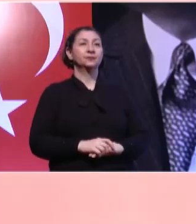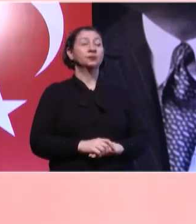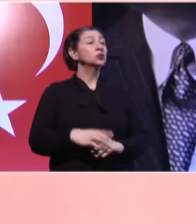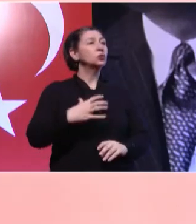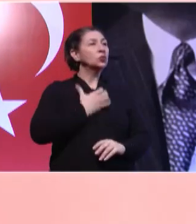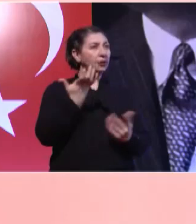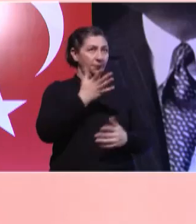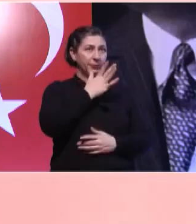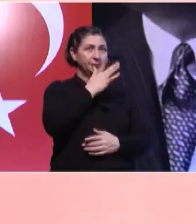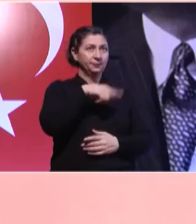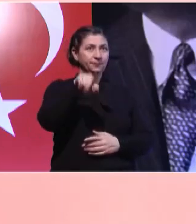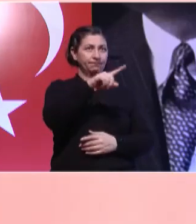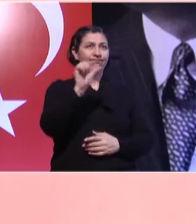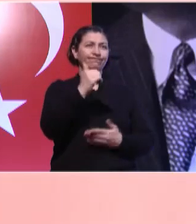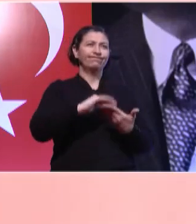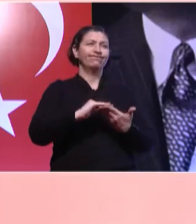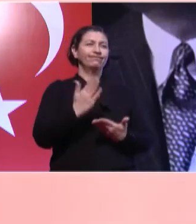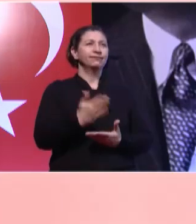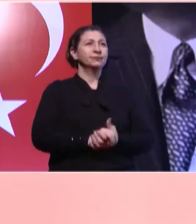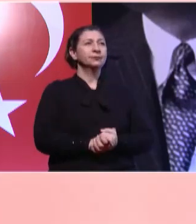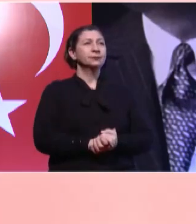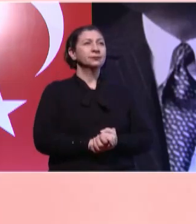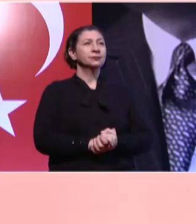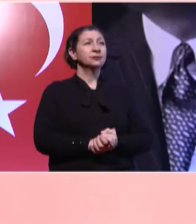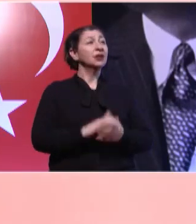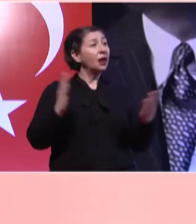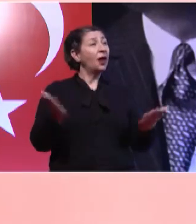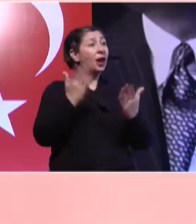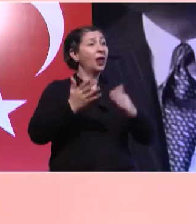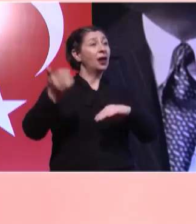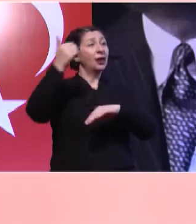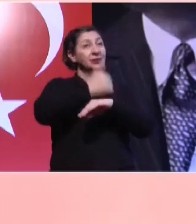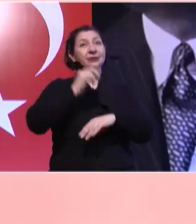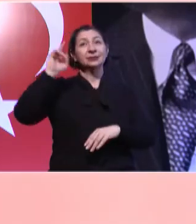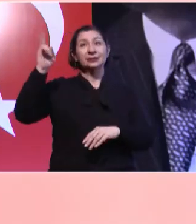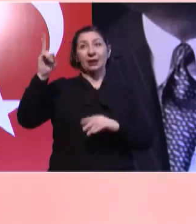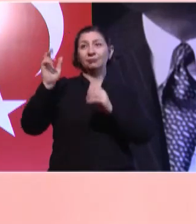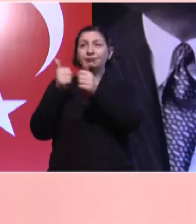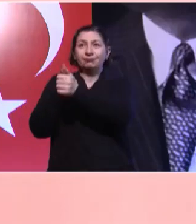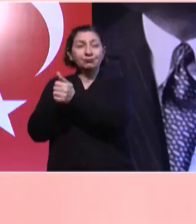Üzen nedir biliyor musunuz değerli arkadaşlarım? Hala iktidar kanadından olup